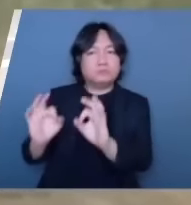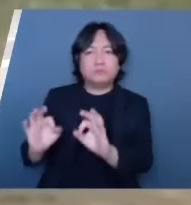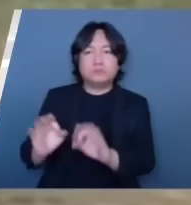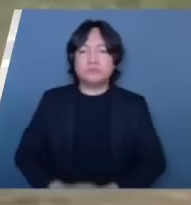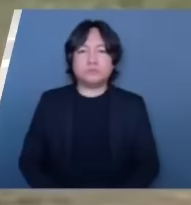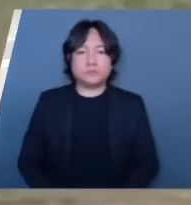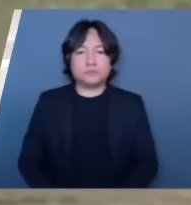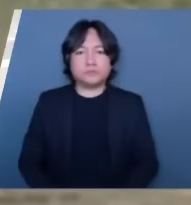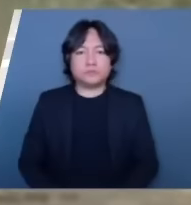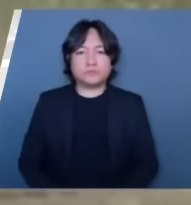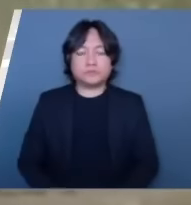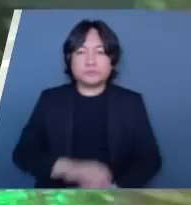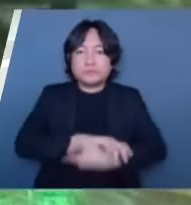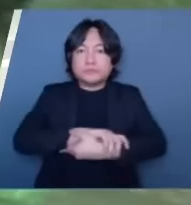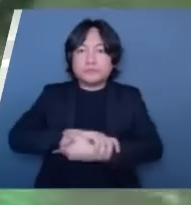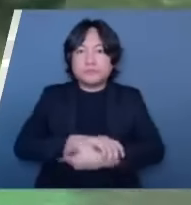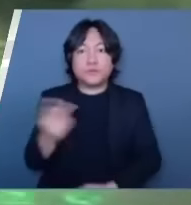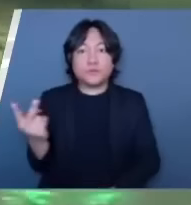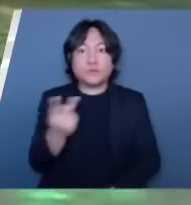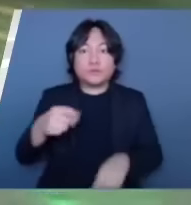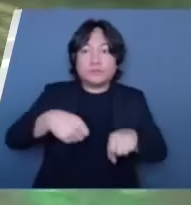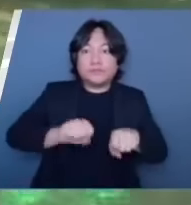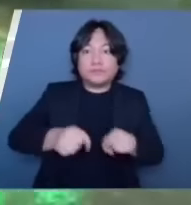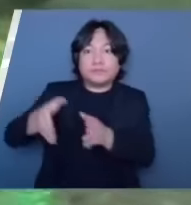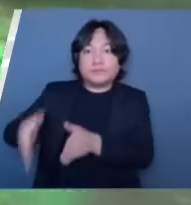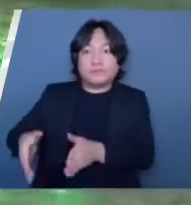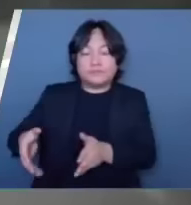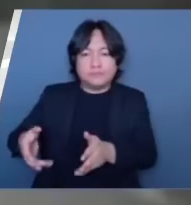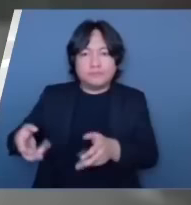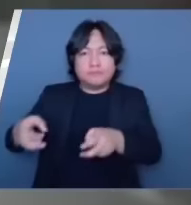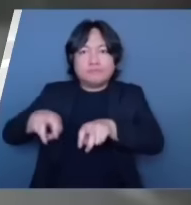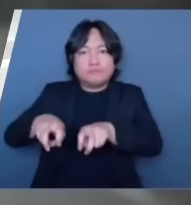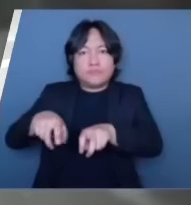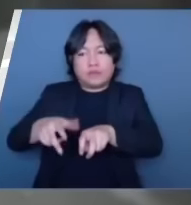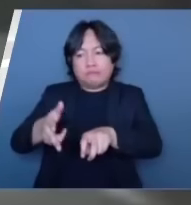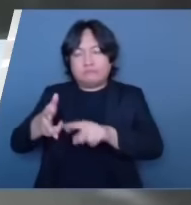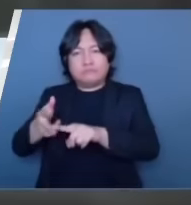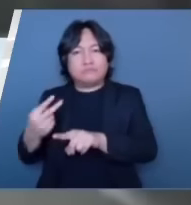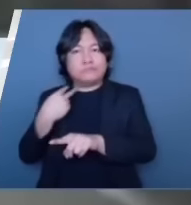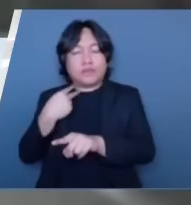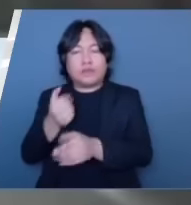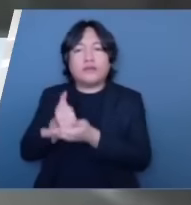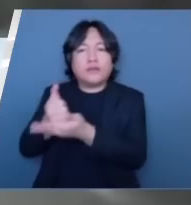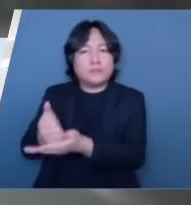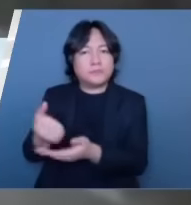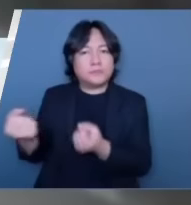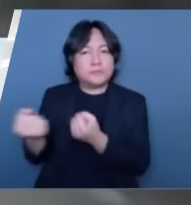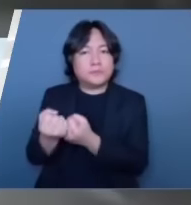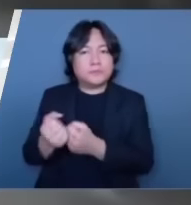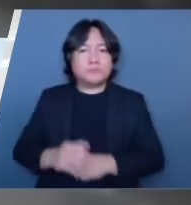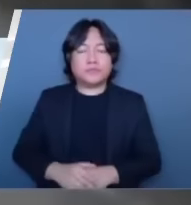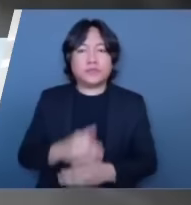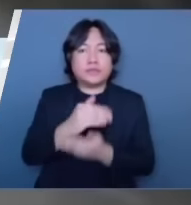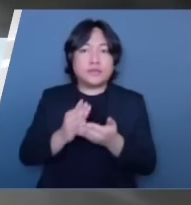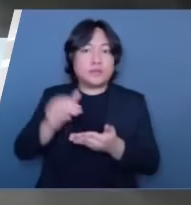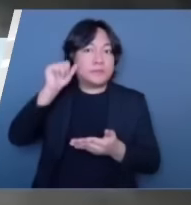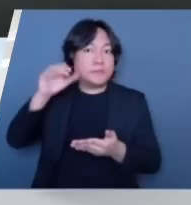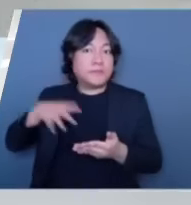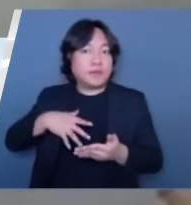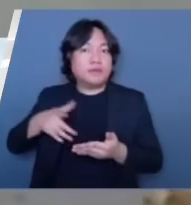Nagbayanihan naman ang dalawang tricycle driver matapos tumirik ang isa. Habang ang isang lalaki nag-alis ng mga humambalang na sangasadaan.